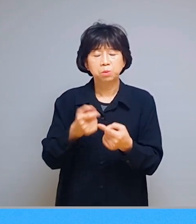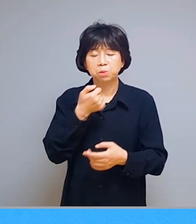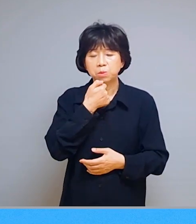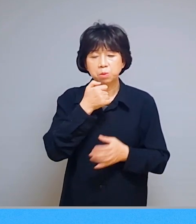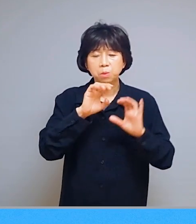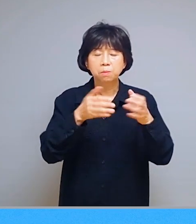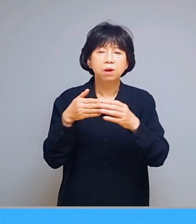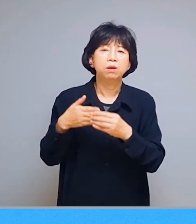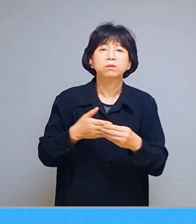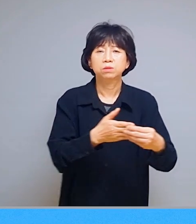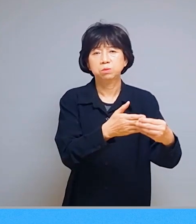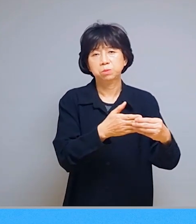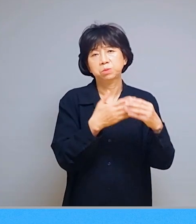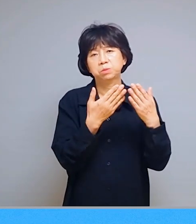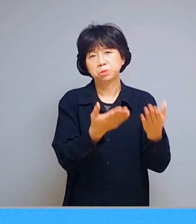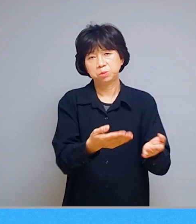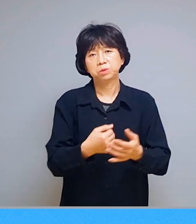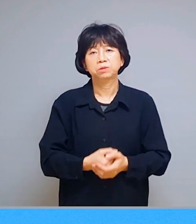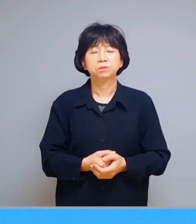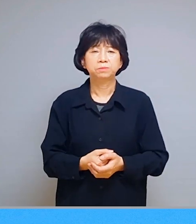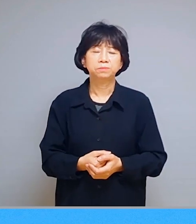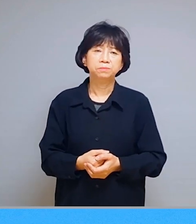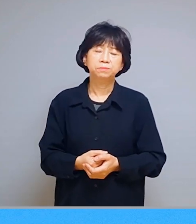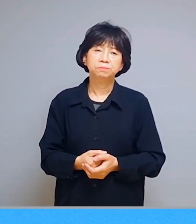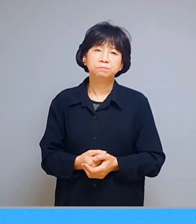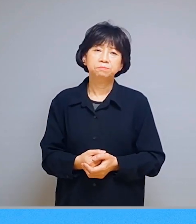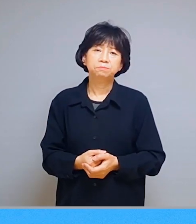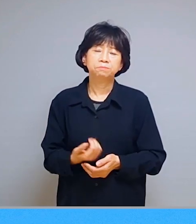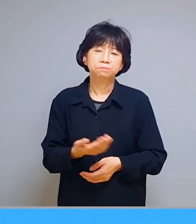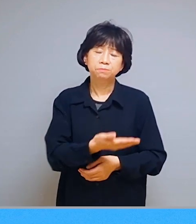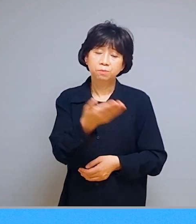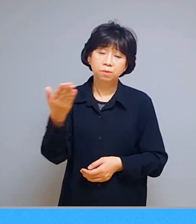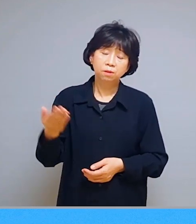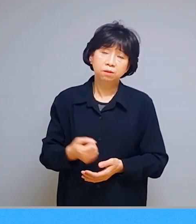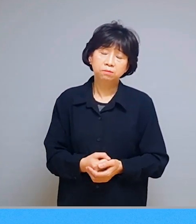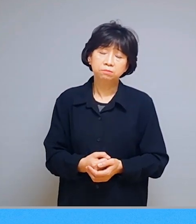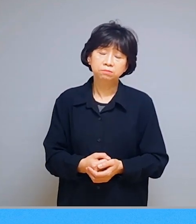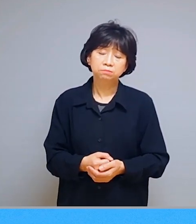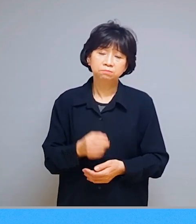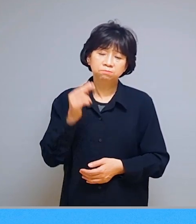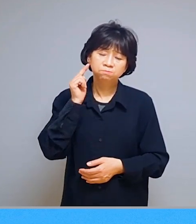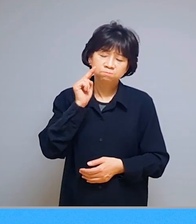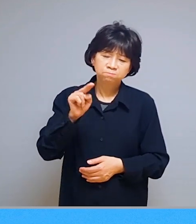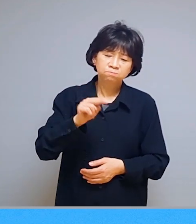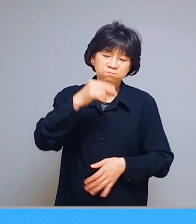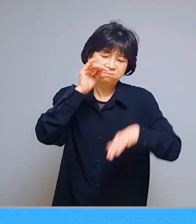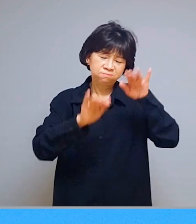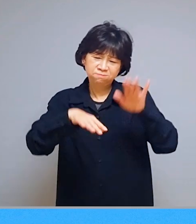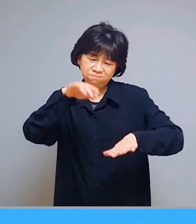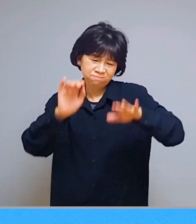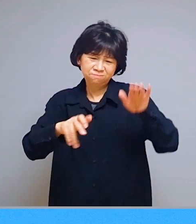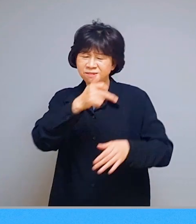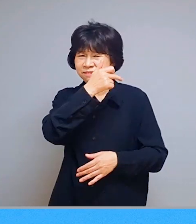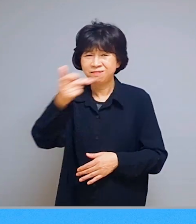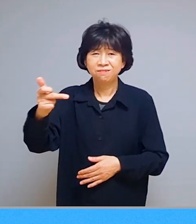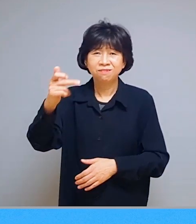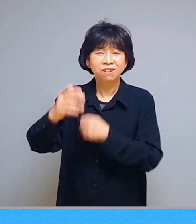로마까지 인도하셨던 거죠. 성도 여러분, 폭풍이 크다고 하나님의 능력이